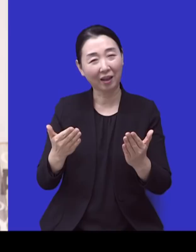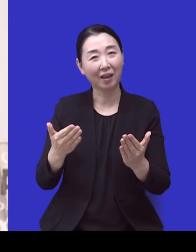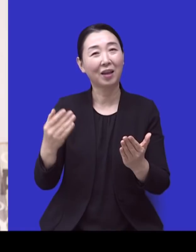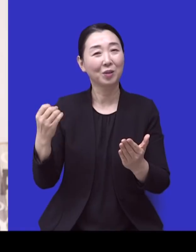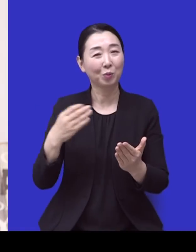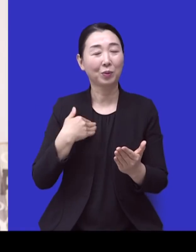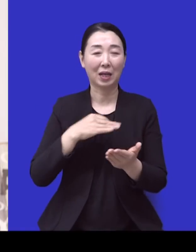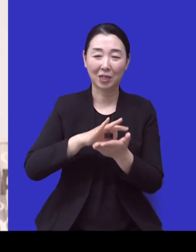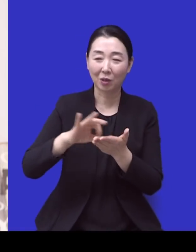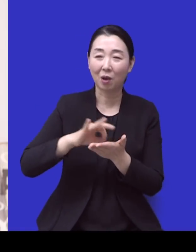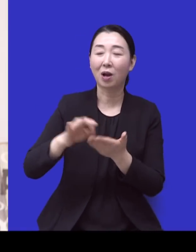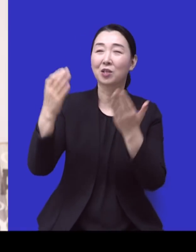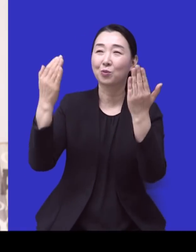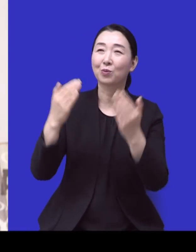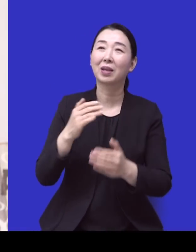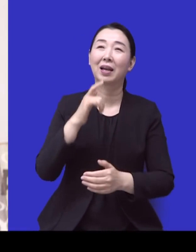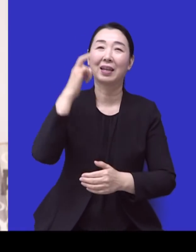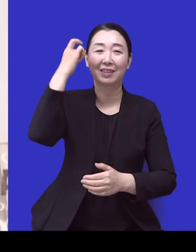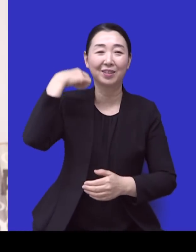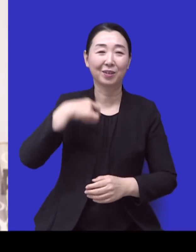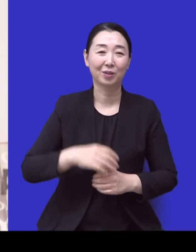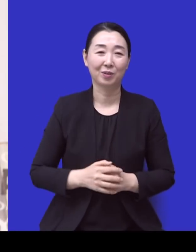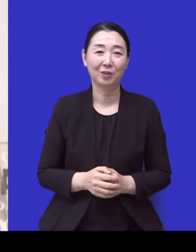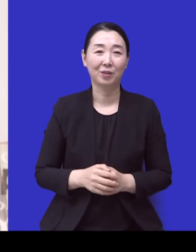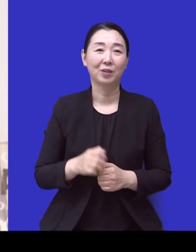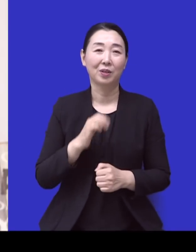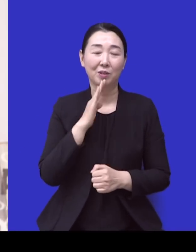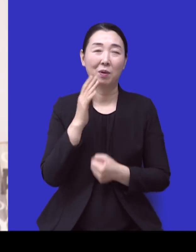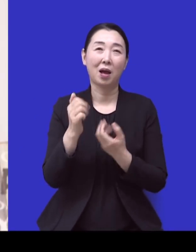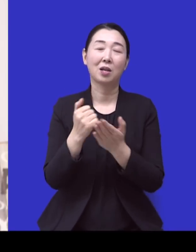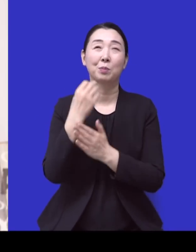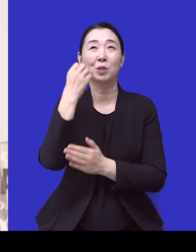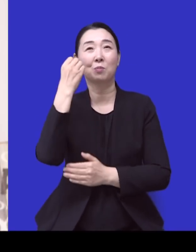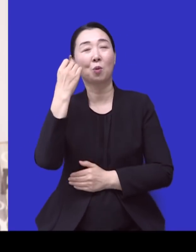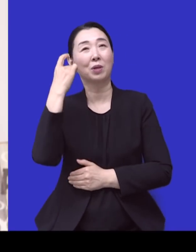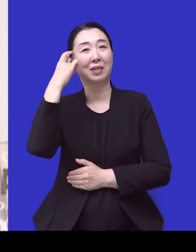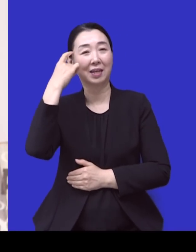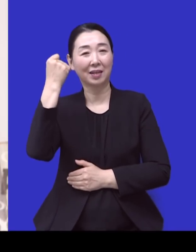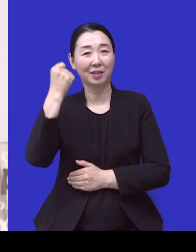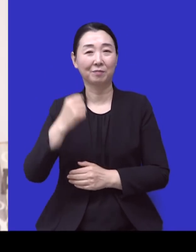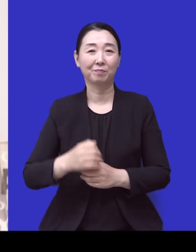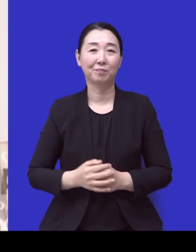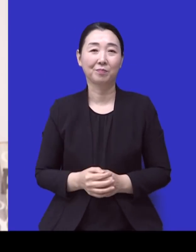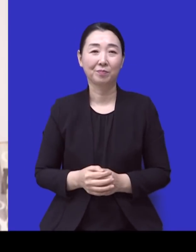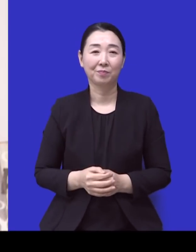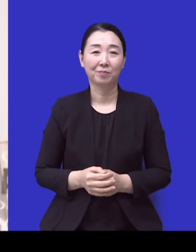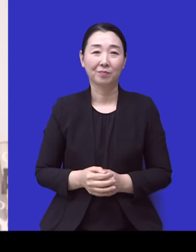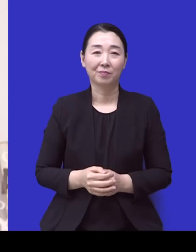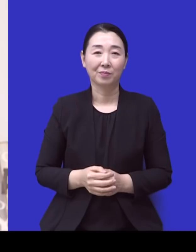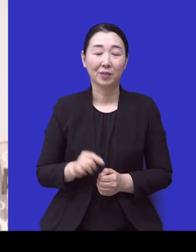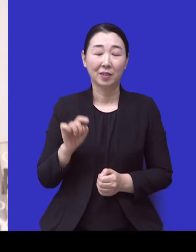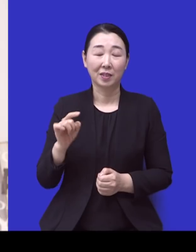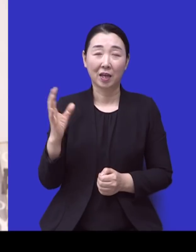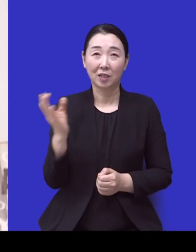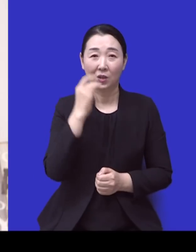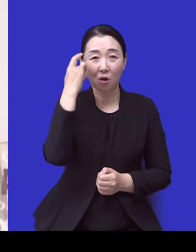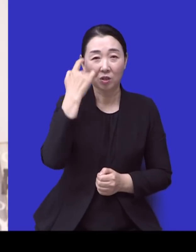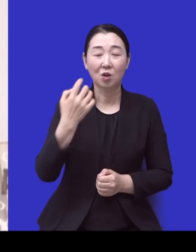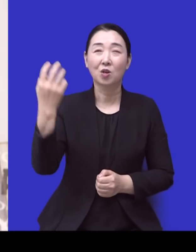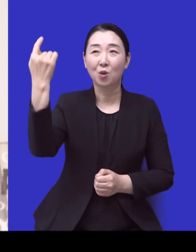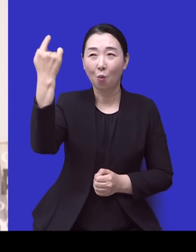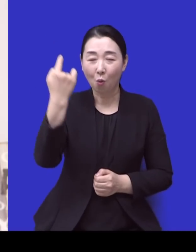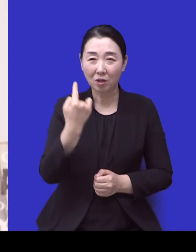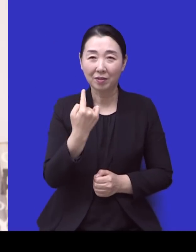나를 사용하시는구나 이렇게 느끼게 되면서 진짜 하나님 신비롭다라는 생각이 들었고 그게 이제 성령이 오셨네라는